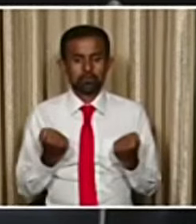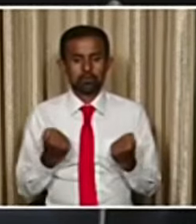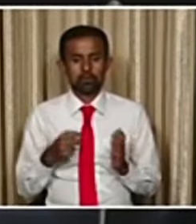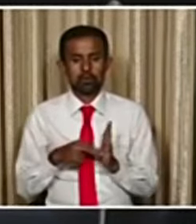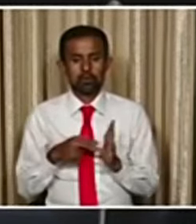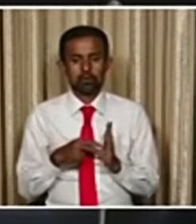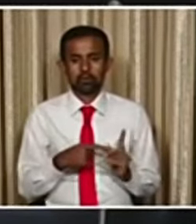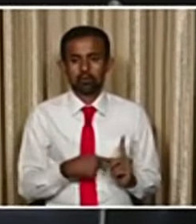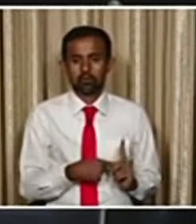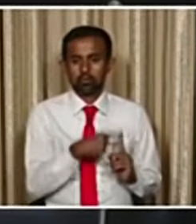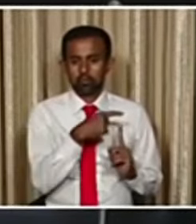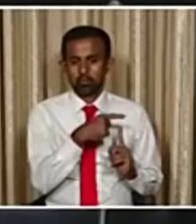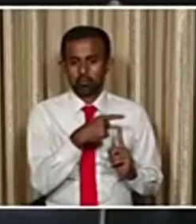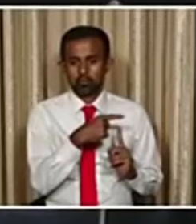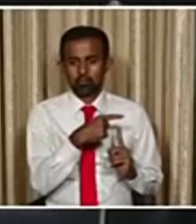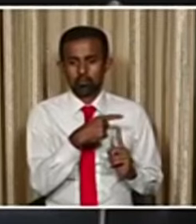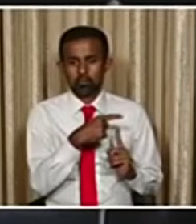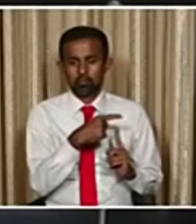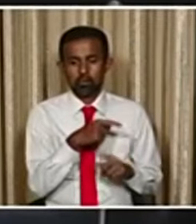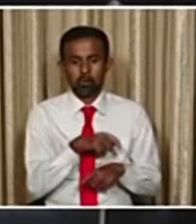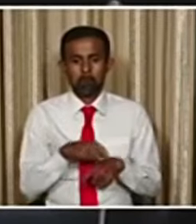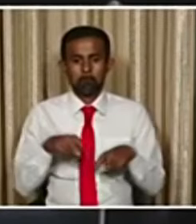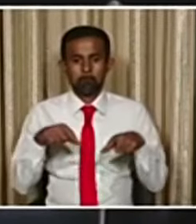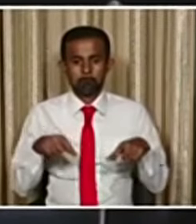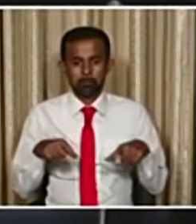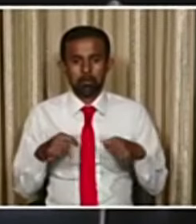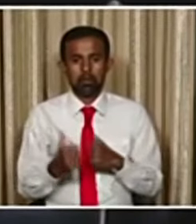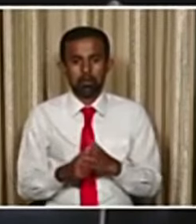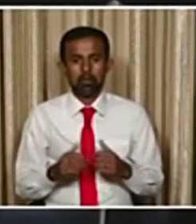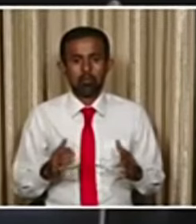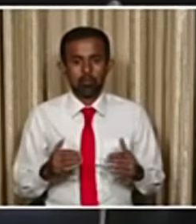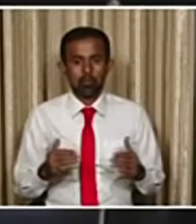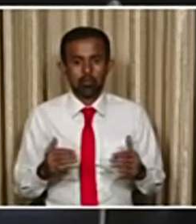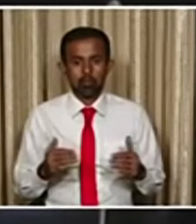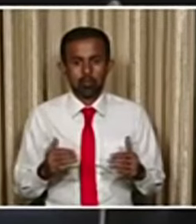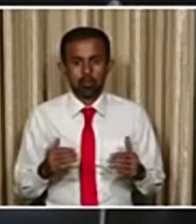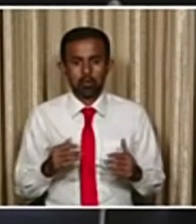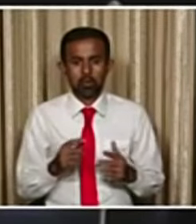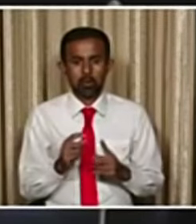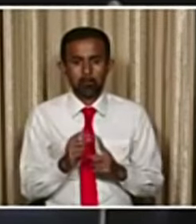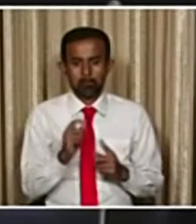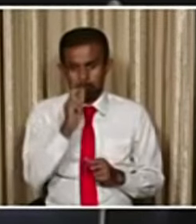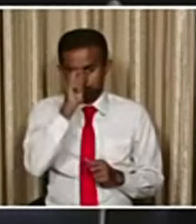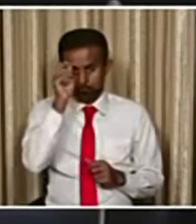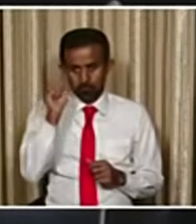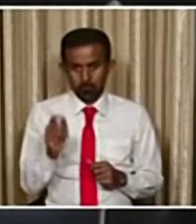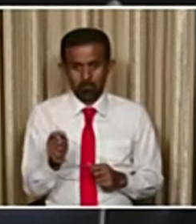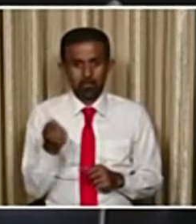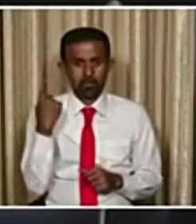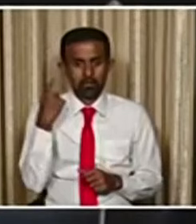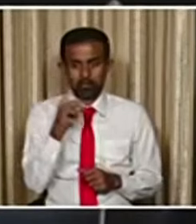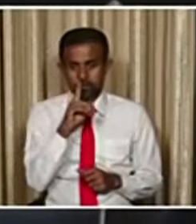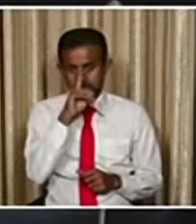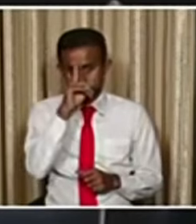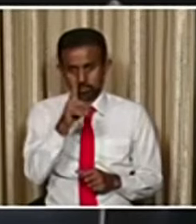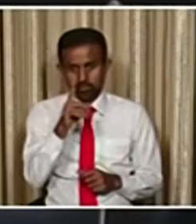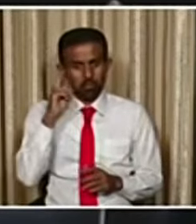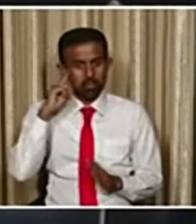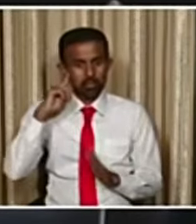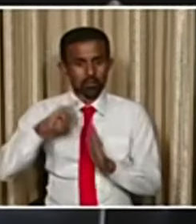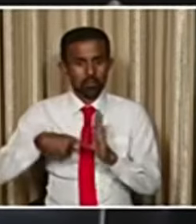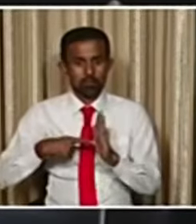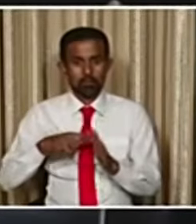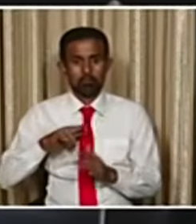ශක්තිමත් ආර්ථිකයක් ගොඩනගා ගැනීම සඳහා අඩිතාලම සකස් කරගෙන ඉන්නවා. අර මන්ත්‍රීතුමනි, ඒ සතියේ මම හිටියේ